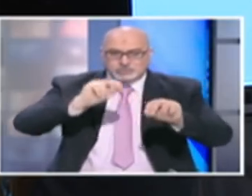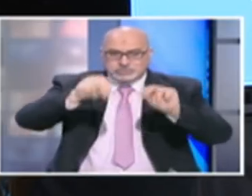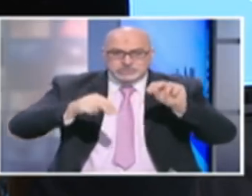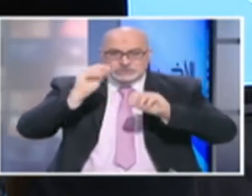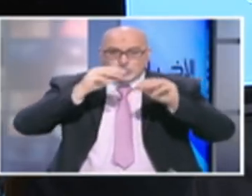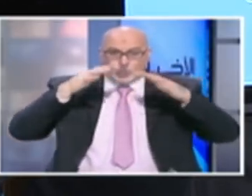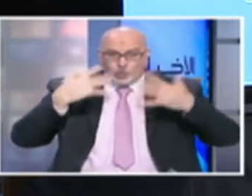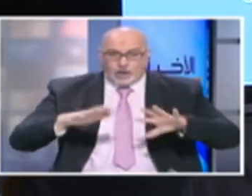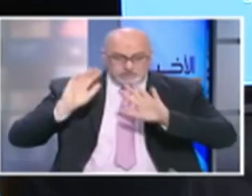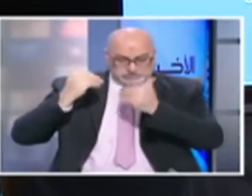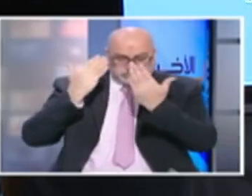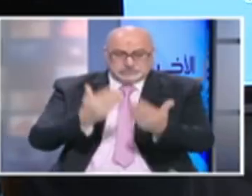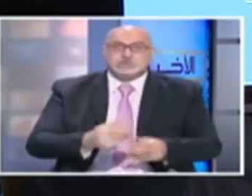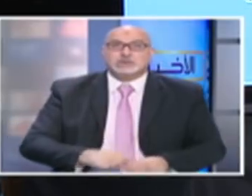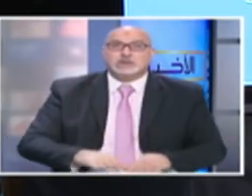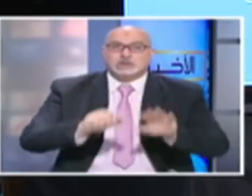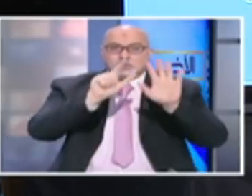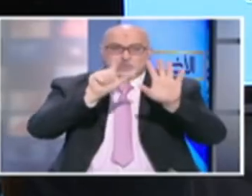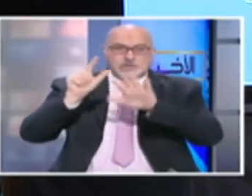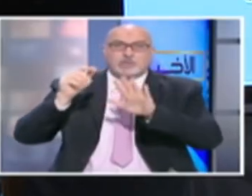إلى حد اليوم، عدد تاعهم